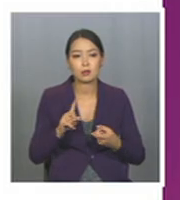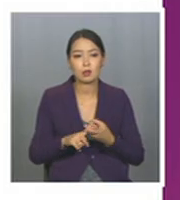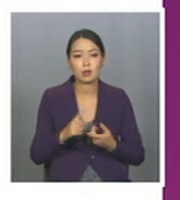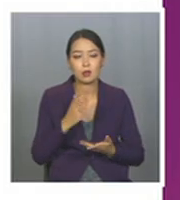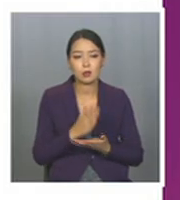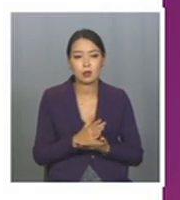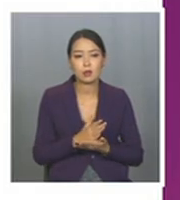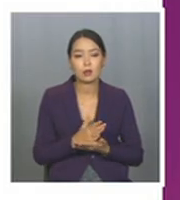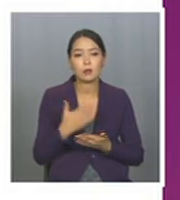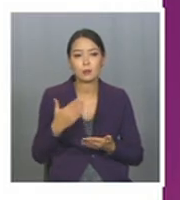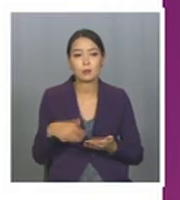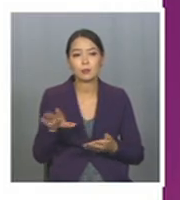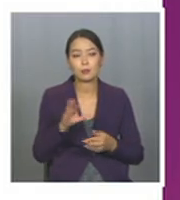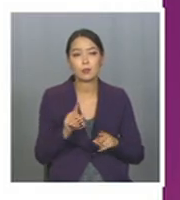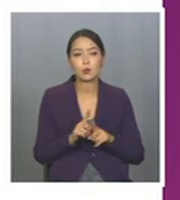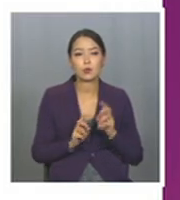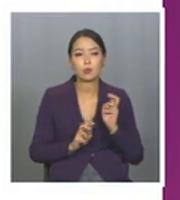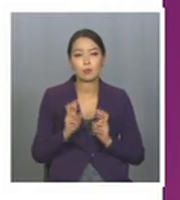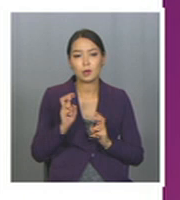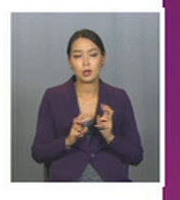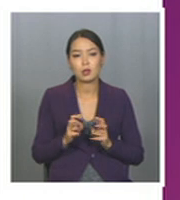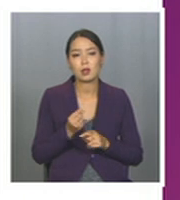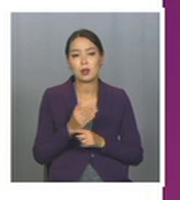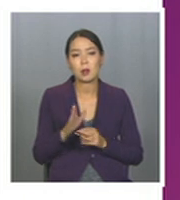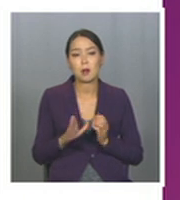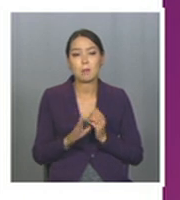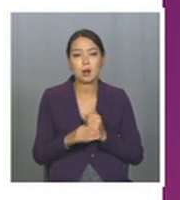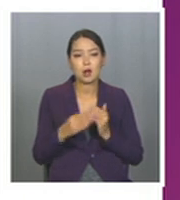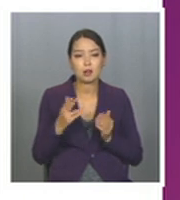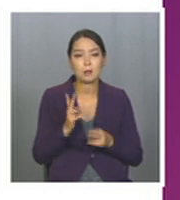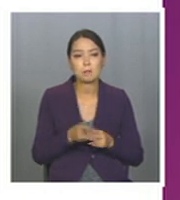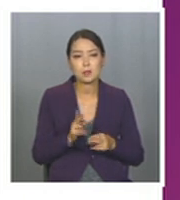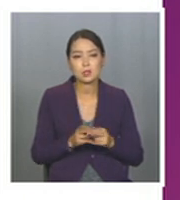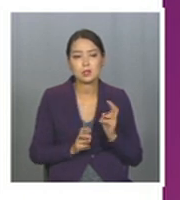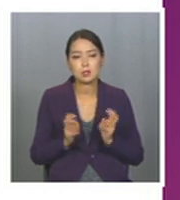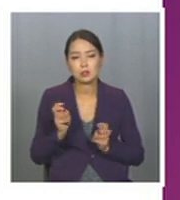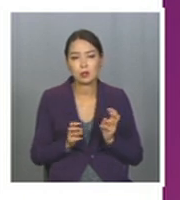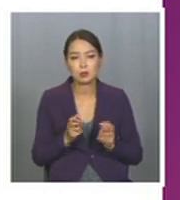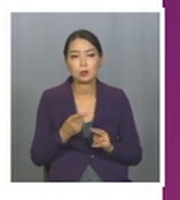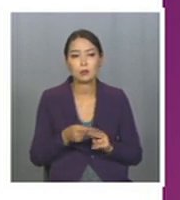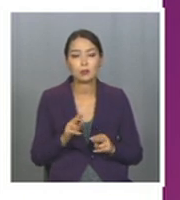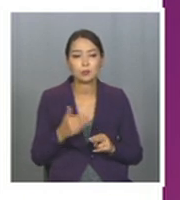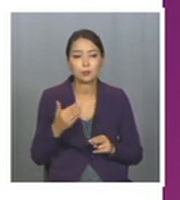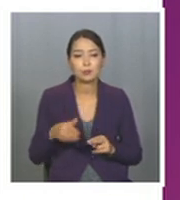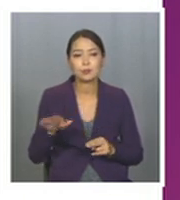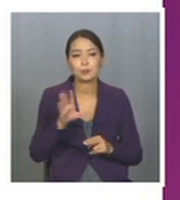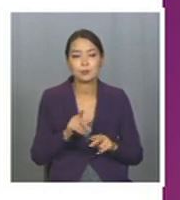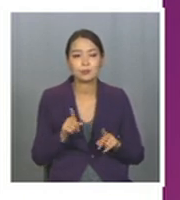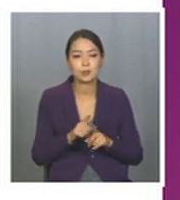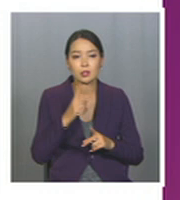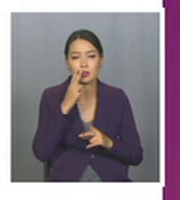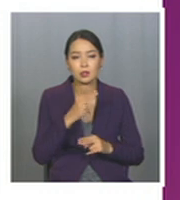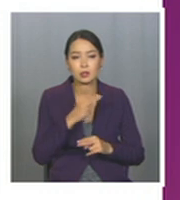тек қана Шымкент қорғасын зауытымен, не болмаса Балқаш мыс қорыту зауытымен шектелмейміз. Ембідегі мұнай кәсіпшілігінің салынуы,